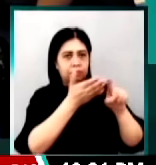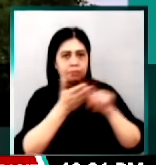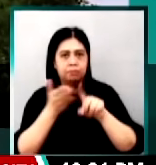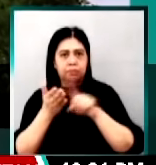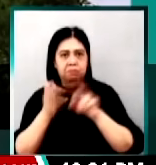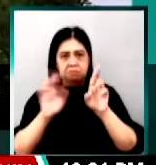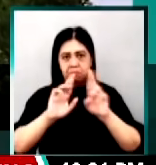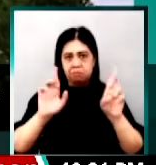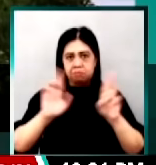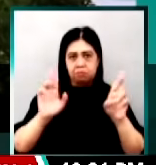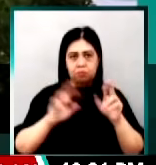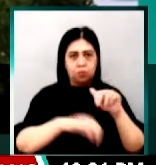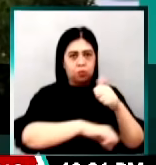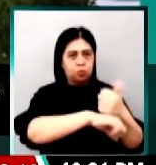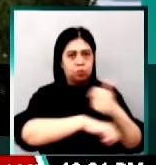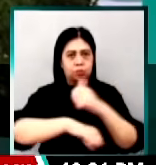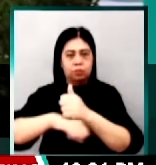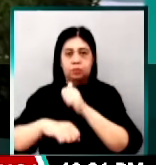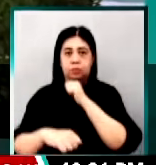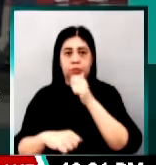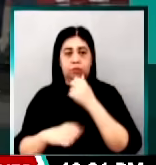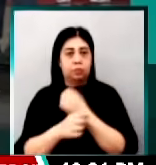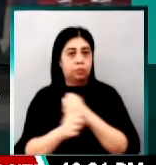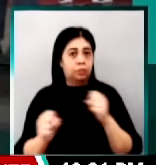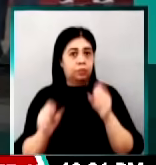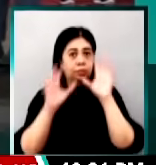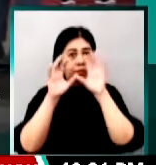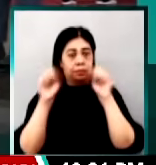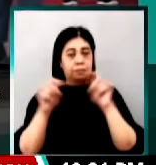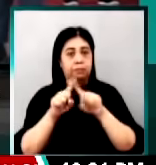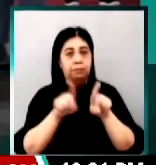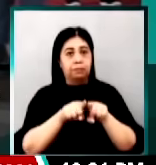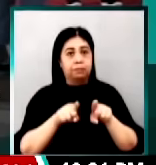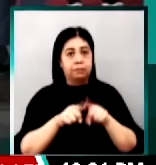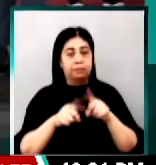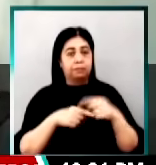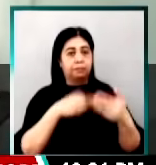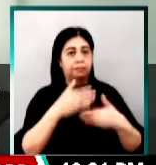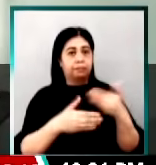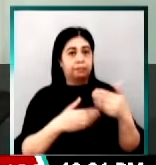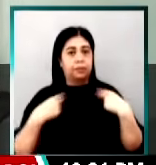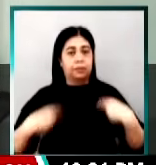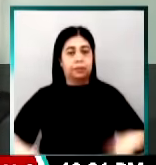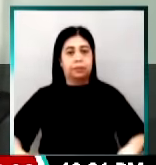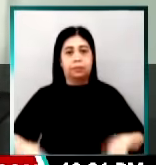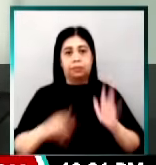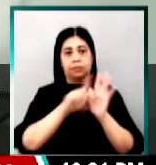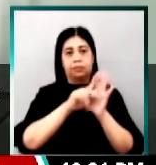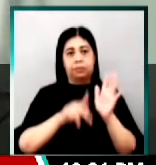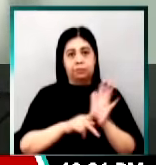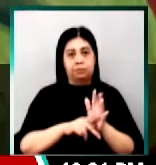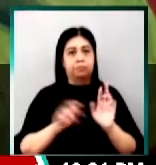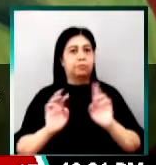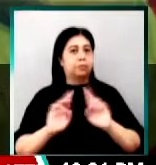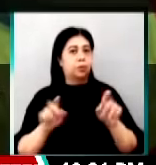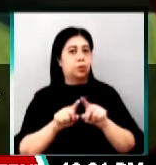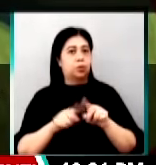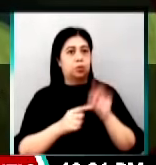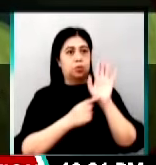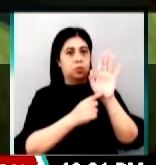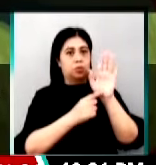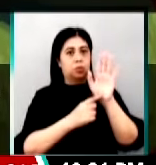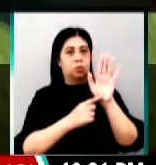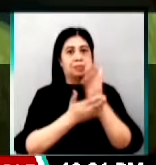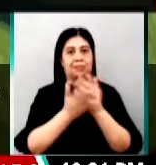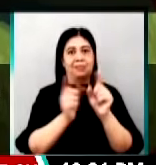katoka, hindi lamang sa seguridad ng Pangulo kundi maging sa pagpapatupad ng health protocols. Kasado na rin ang kilos protesta ng ilang grupo bagamat